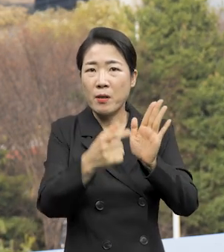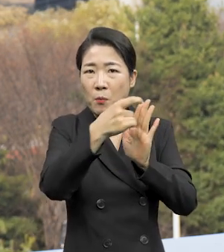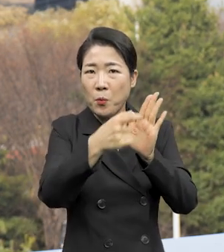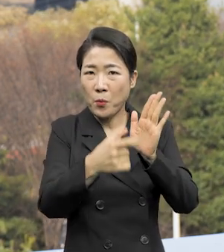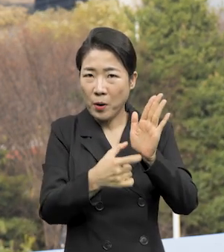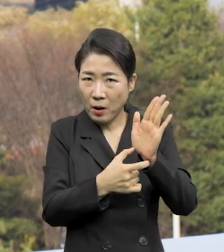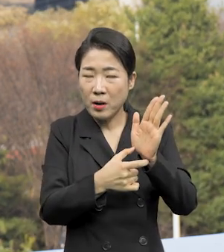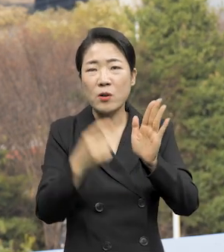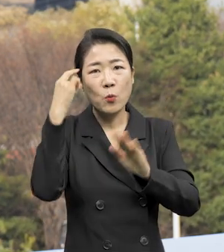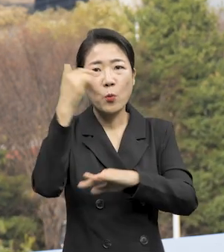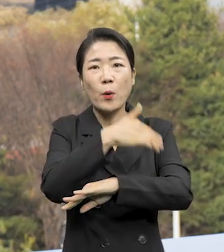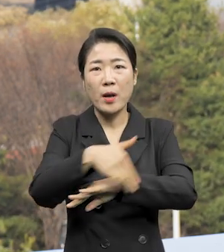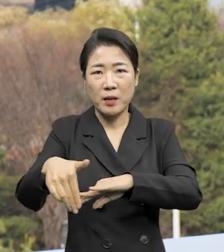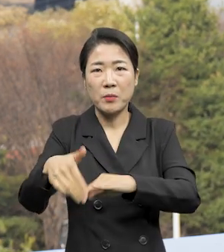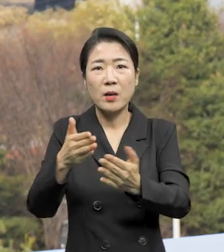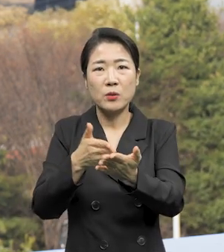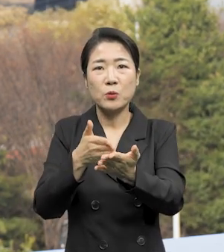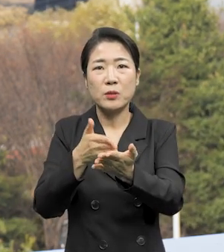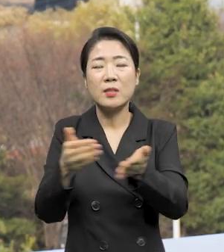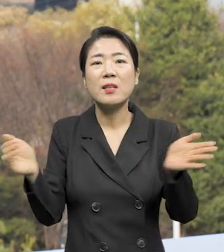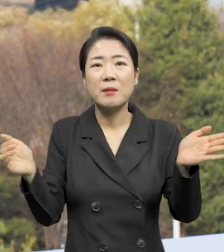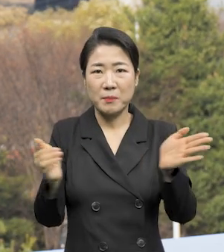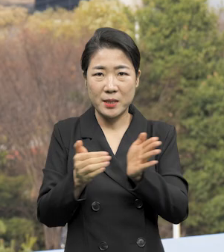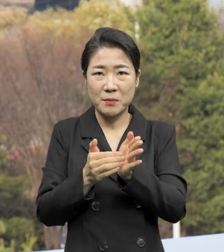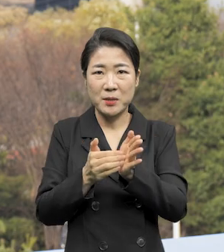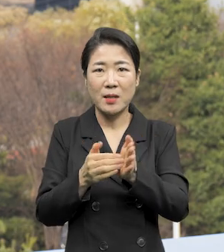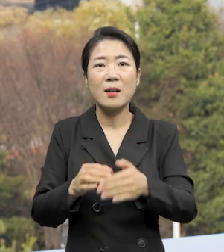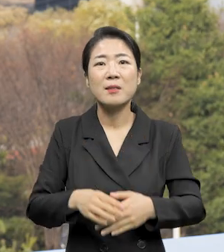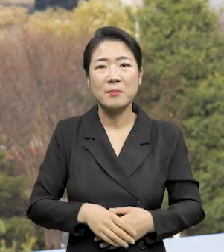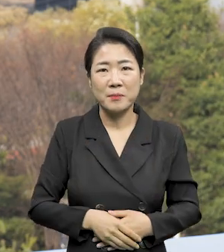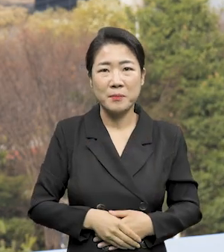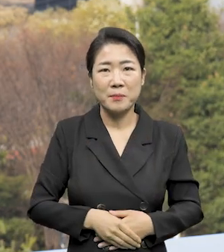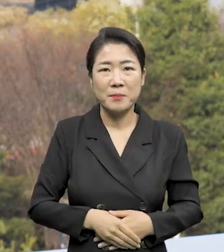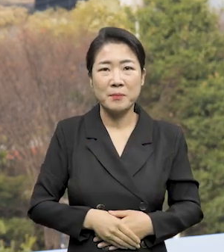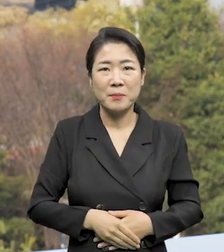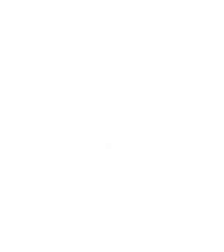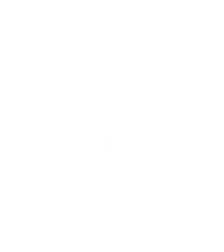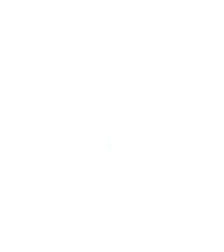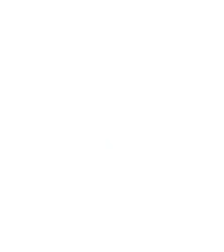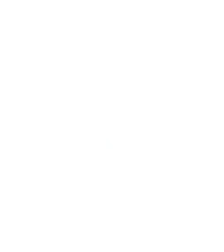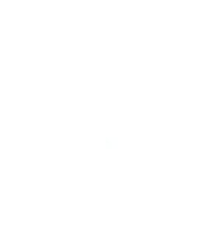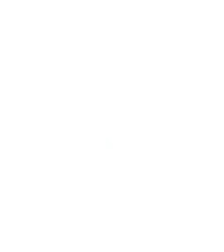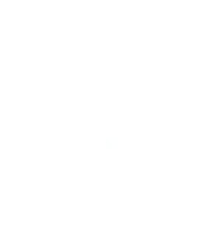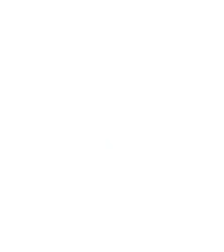제공할 계획입니다. 내일이 빛나는 기회도시에서 헬로 광주 정지현입니다.